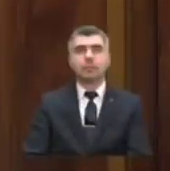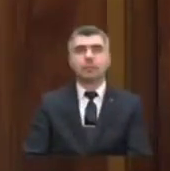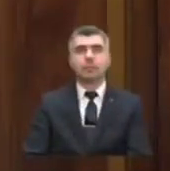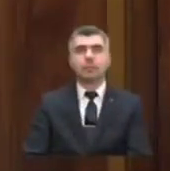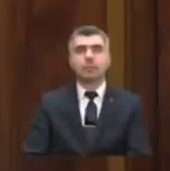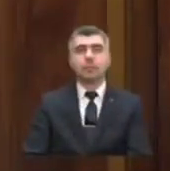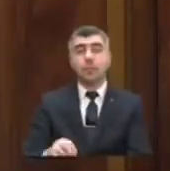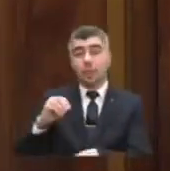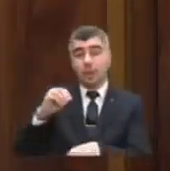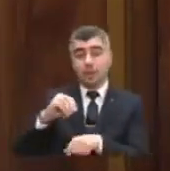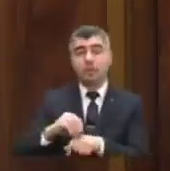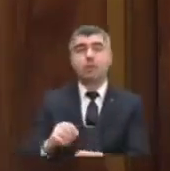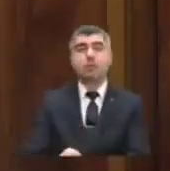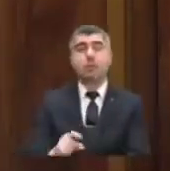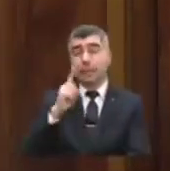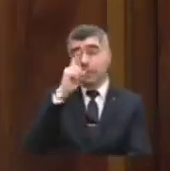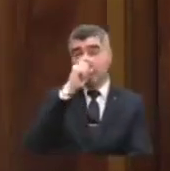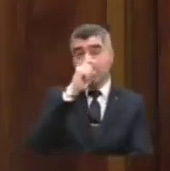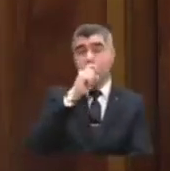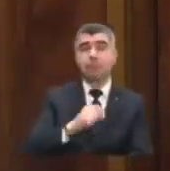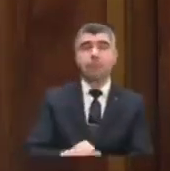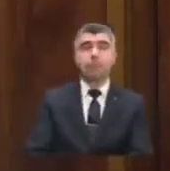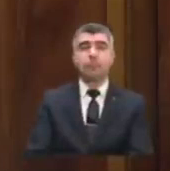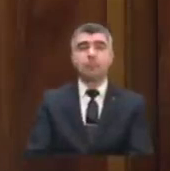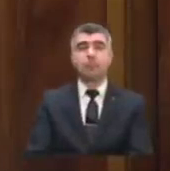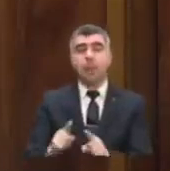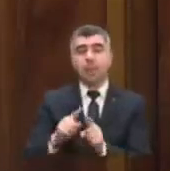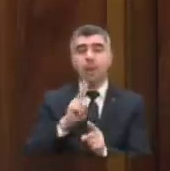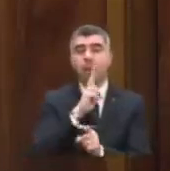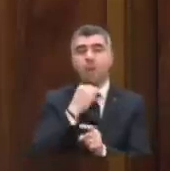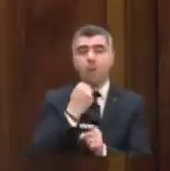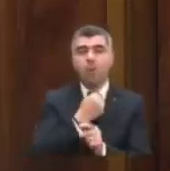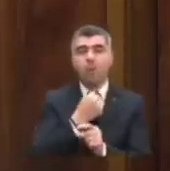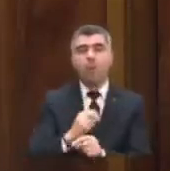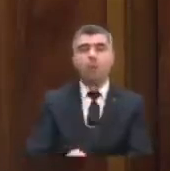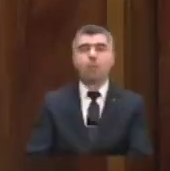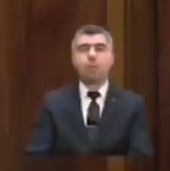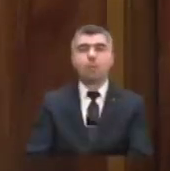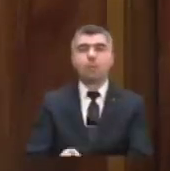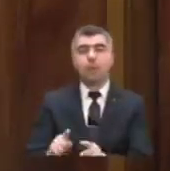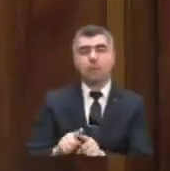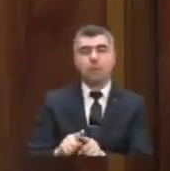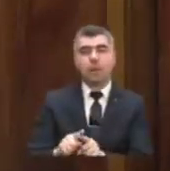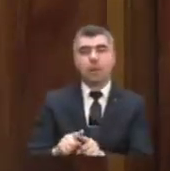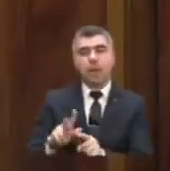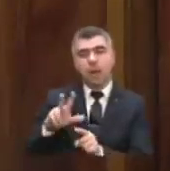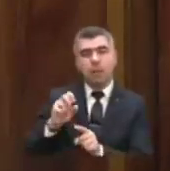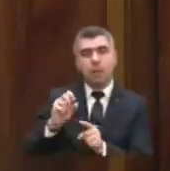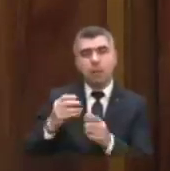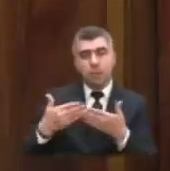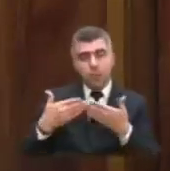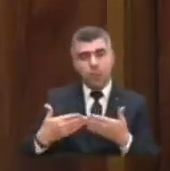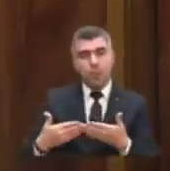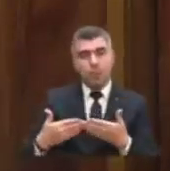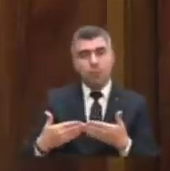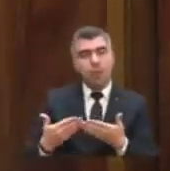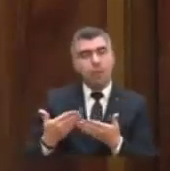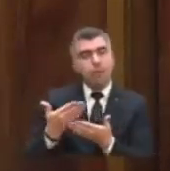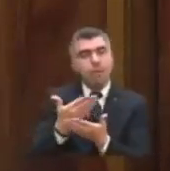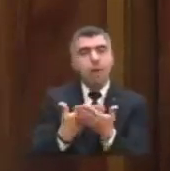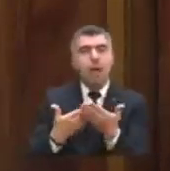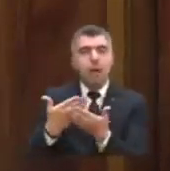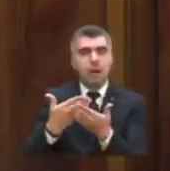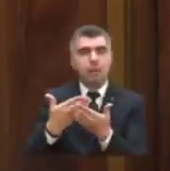ونعود نأكد بأنه صعيب أنك تلقى حكومة وأغلبية منسجمة بحال هذه اللي كاينة اليوم.